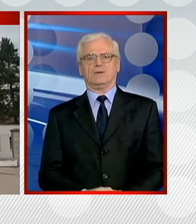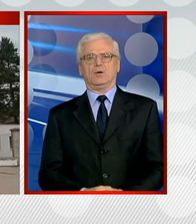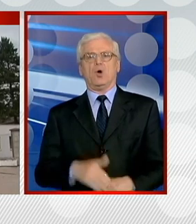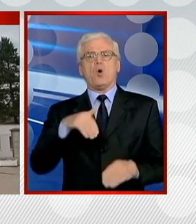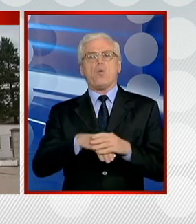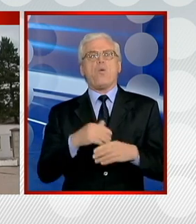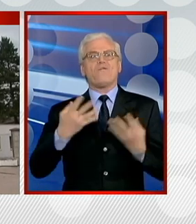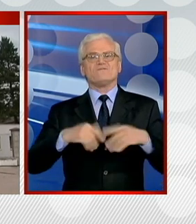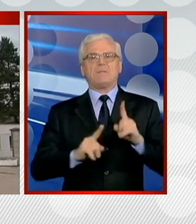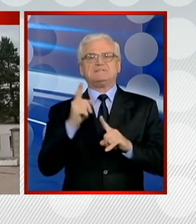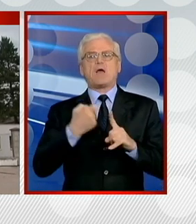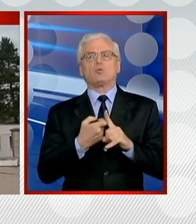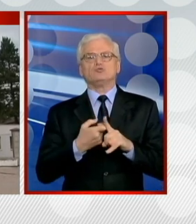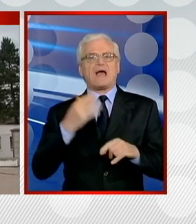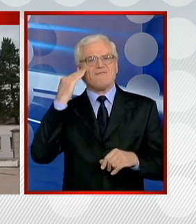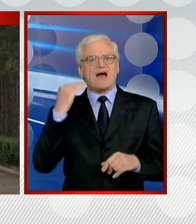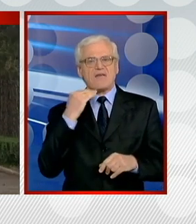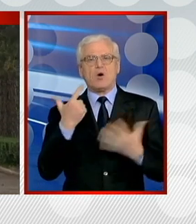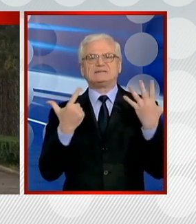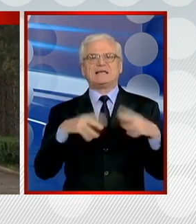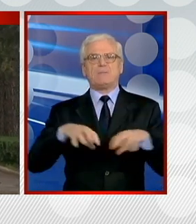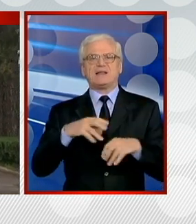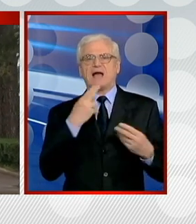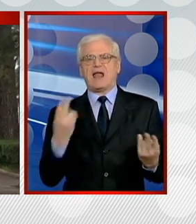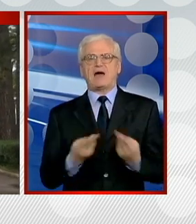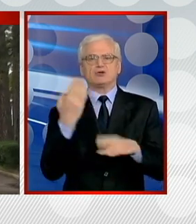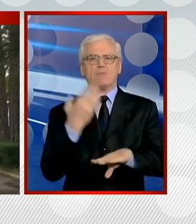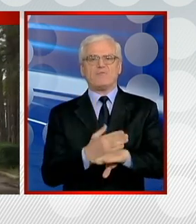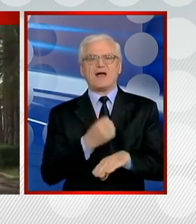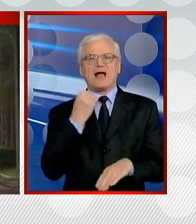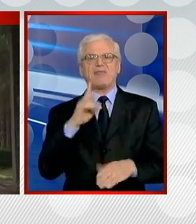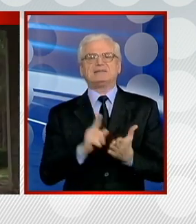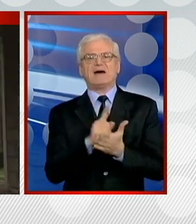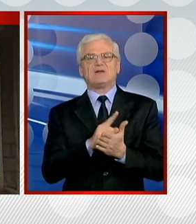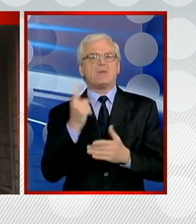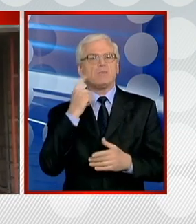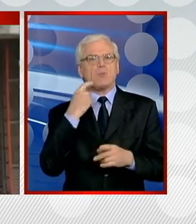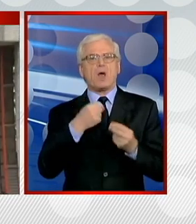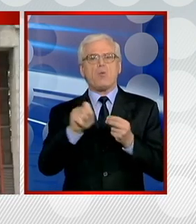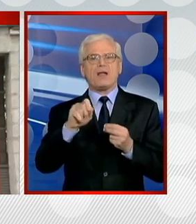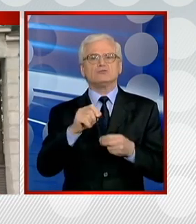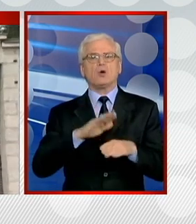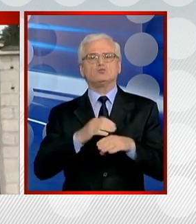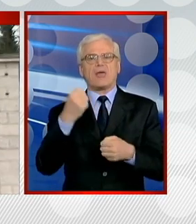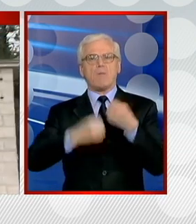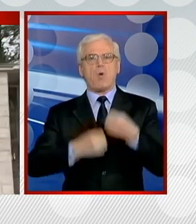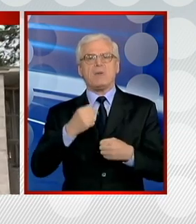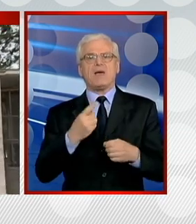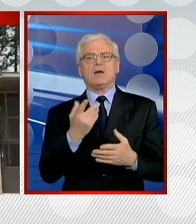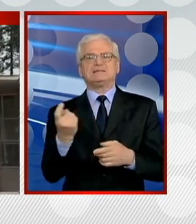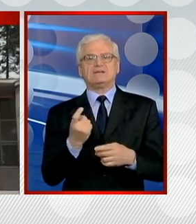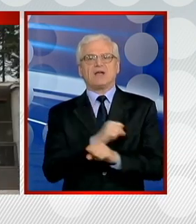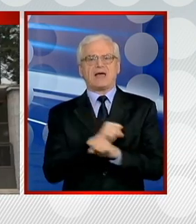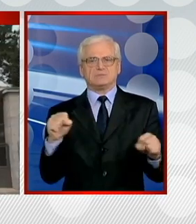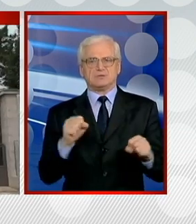U fabrici Krušik u Valjevu 7 radnika je lakše povređeno kada je prilikom testiranja upaljača za ručne bombe došlo do